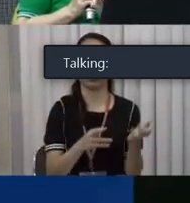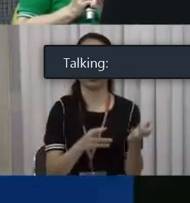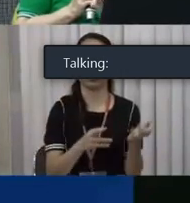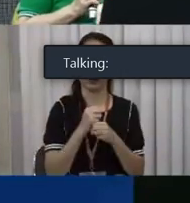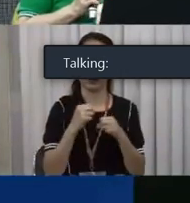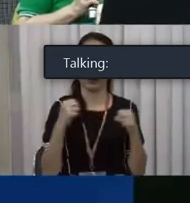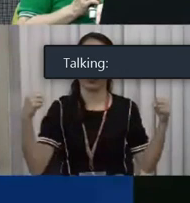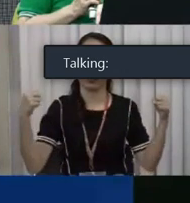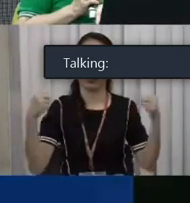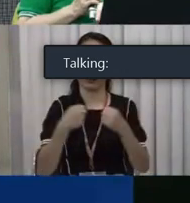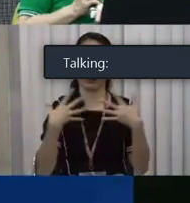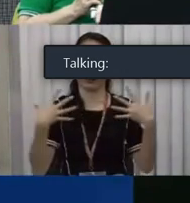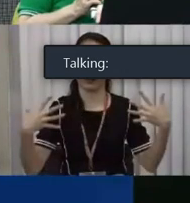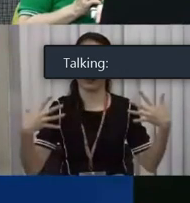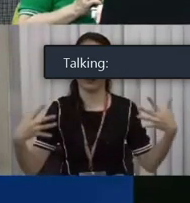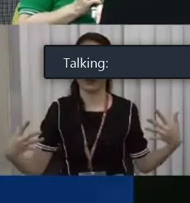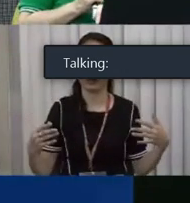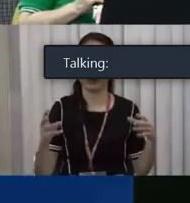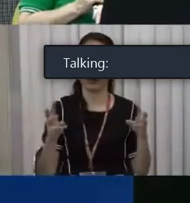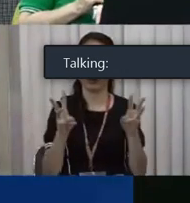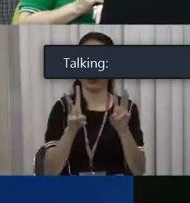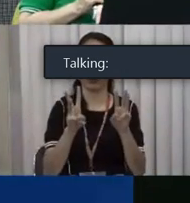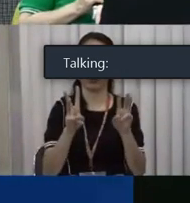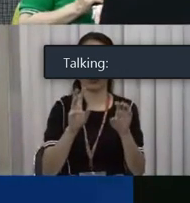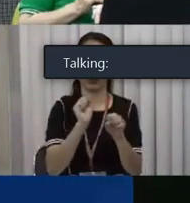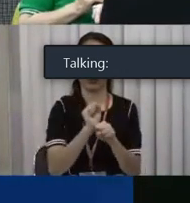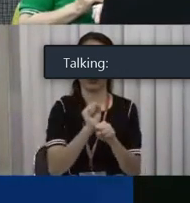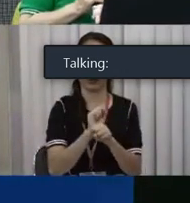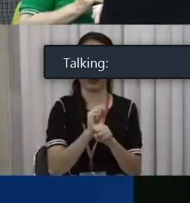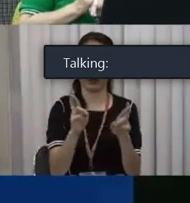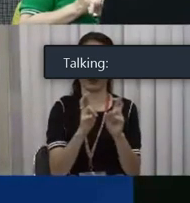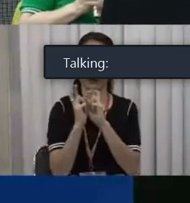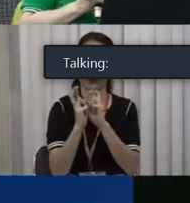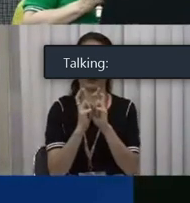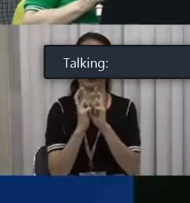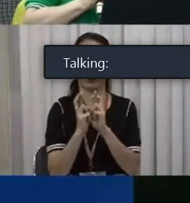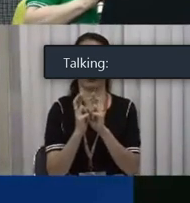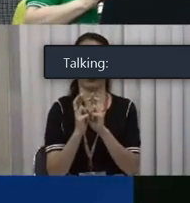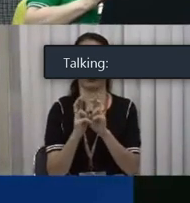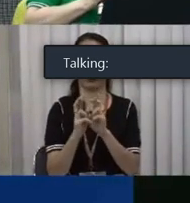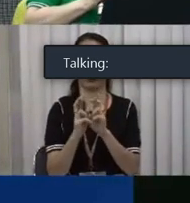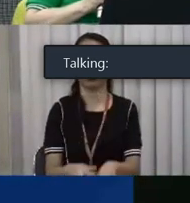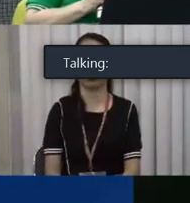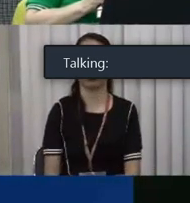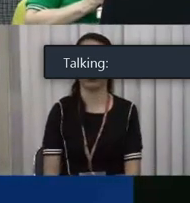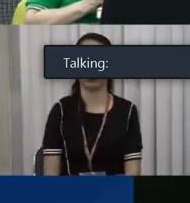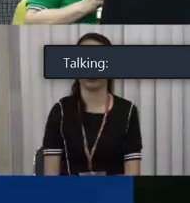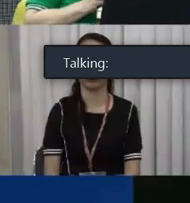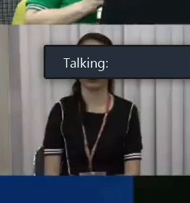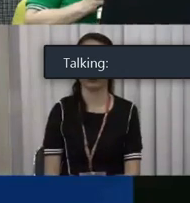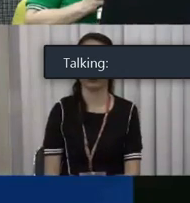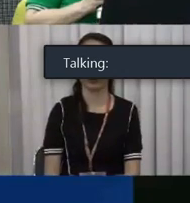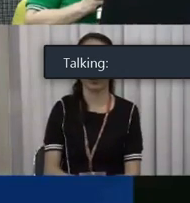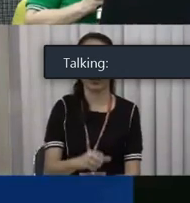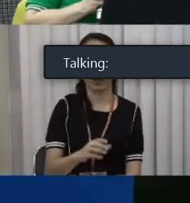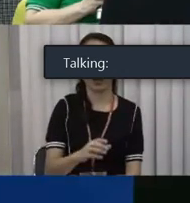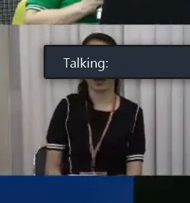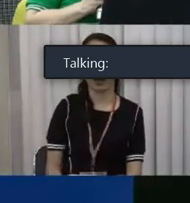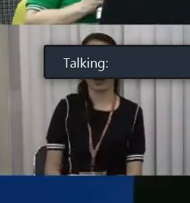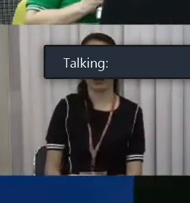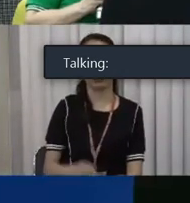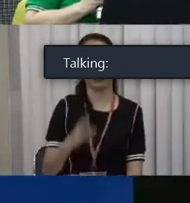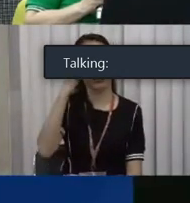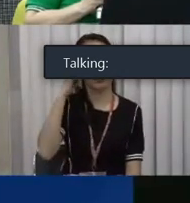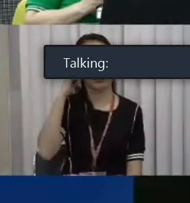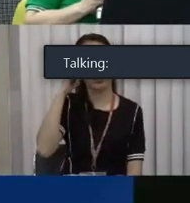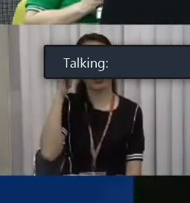ni natong ma-avail. Okay, causes for termination. We have the just causes.